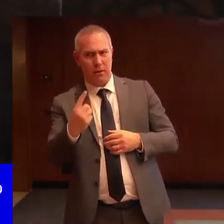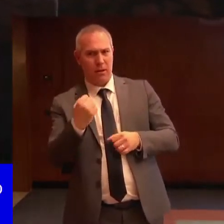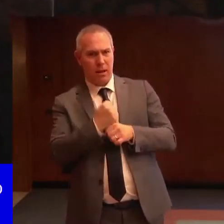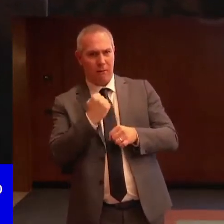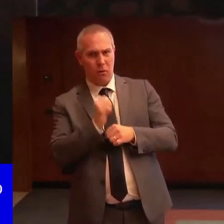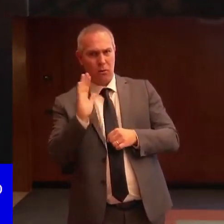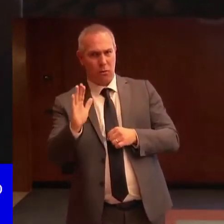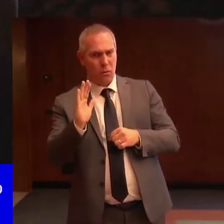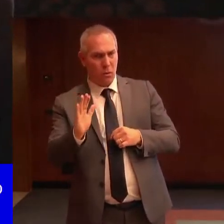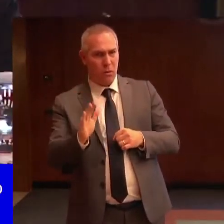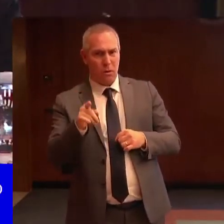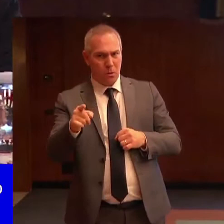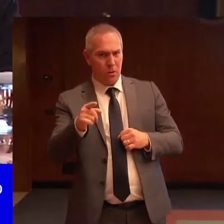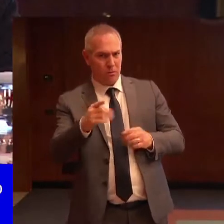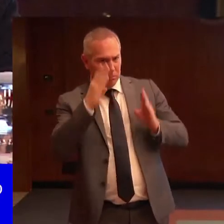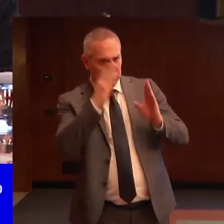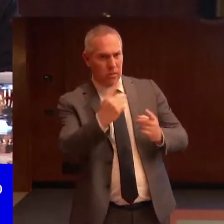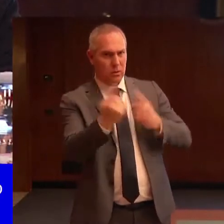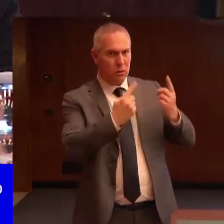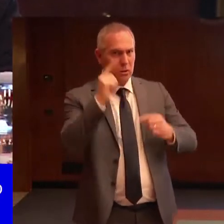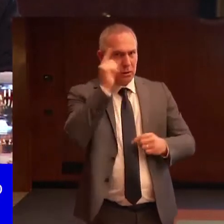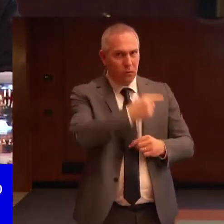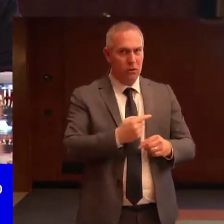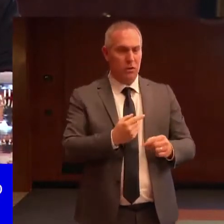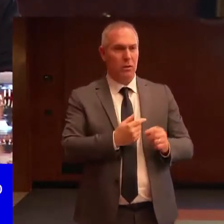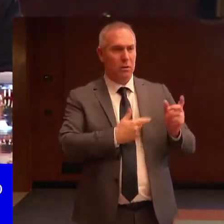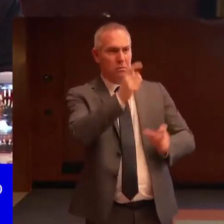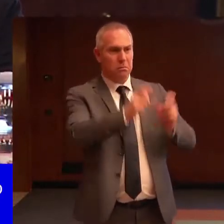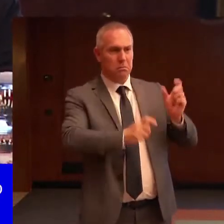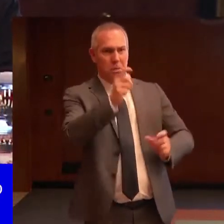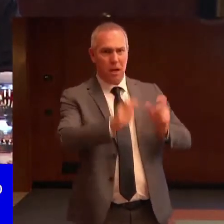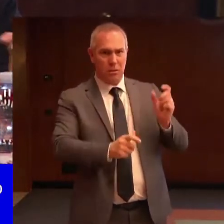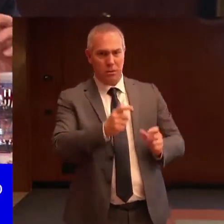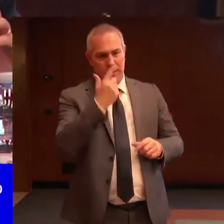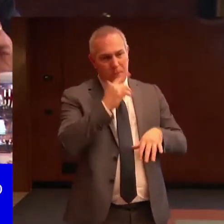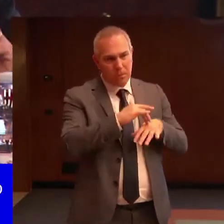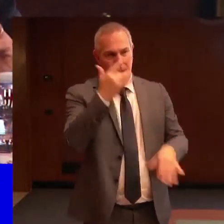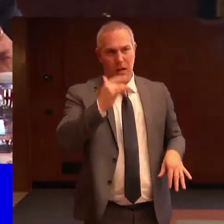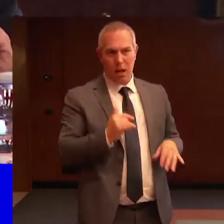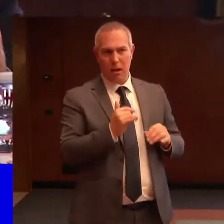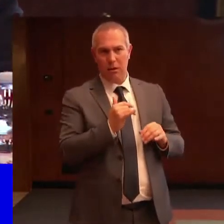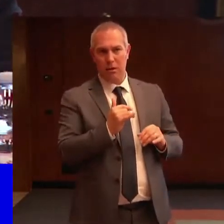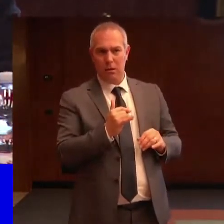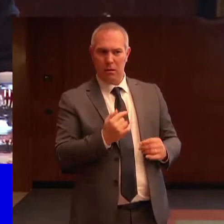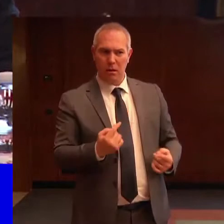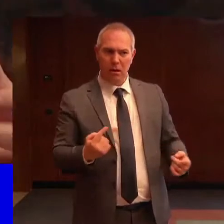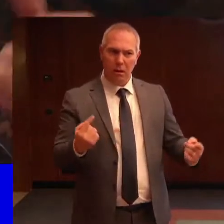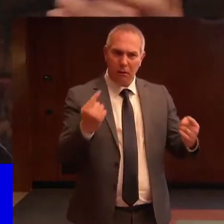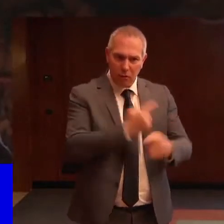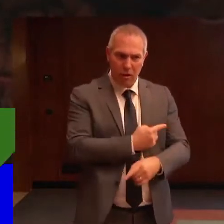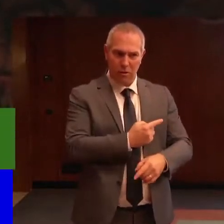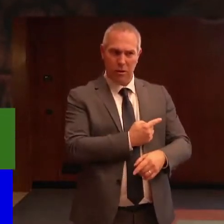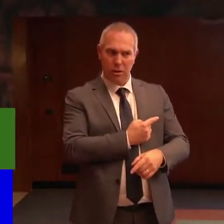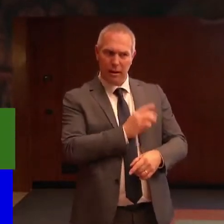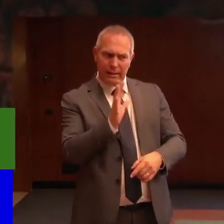di situazioni difficili che mettevano in gioco delle persone che potevano essere fragili e che in qualche modo invece riuscivano